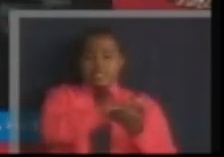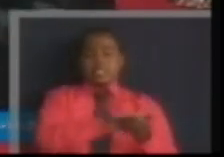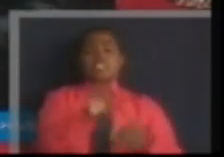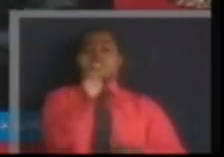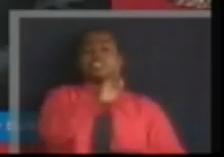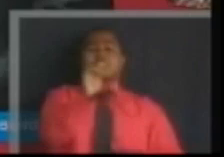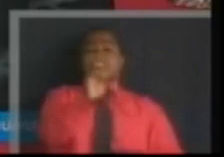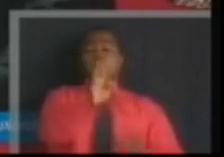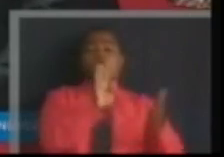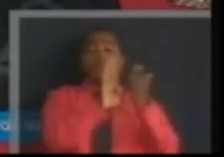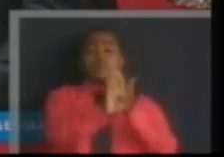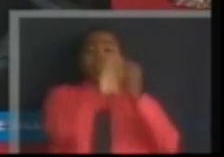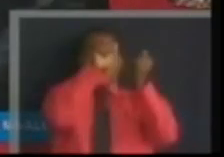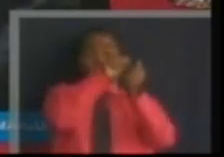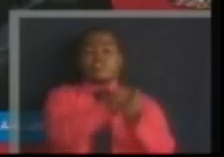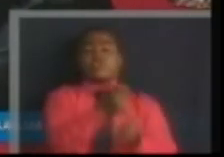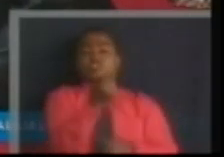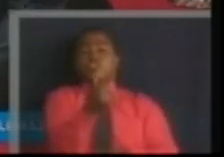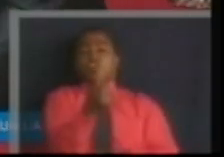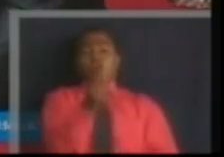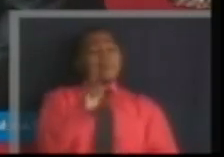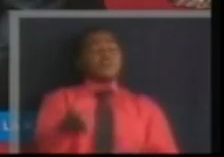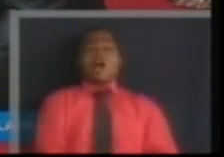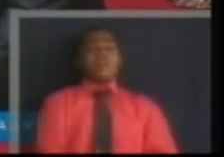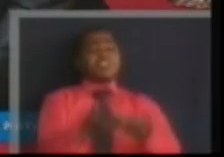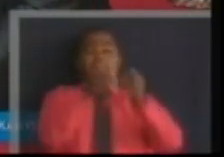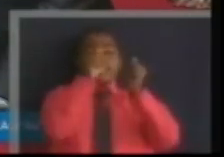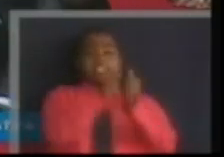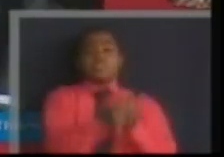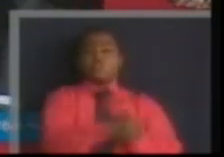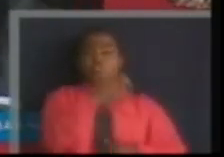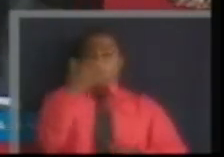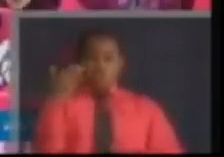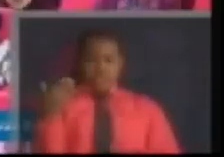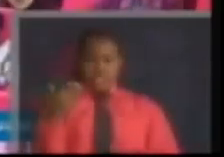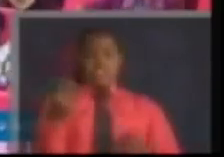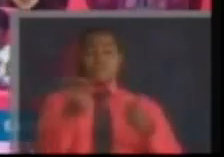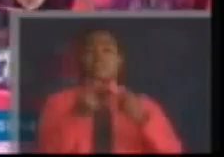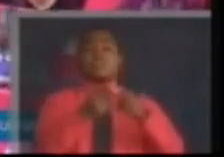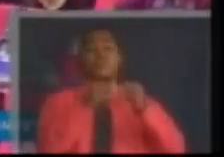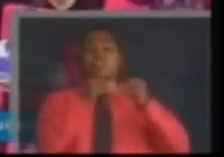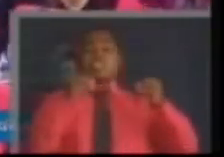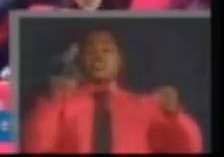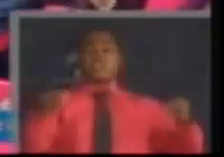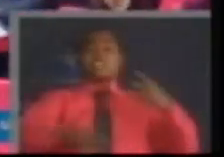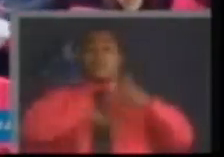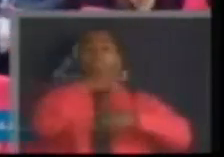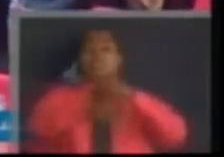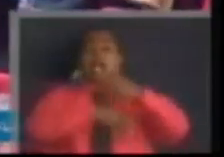kupinga vitu vidogo vidogo ambavyo havisaidii kitu chochote wala kucherewesha mchakato wa katiba.